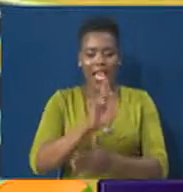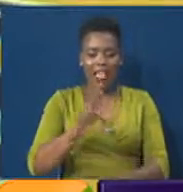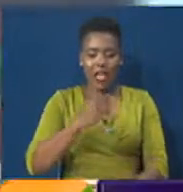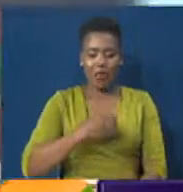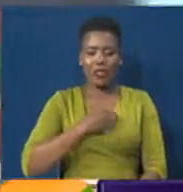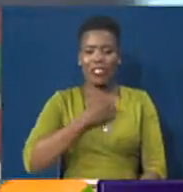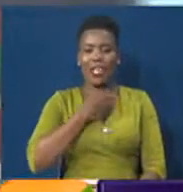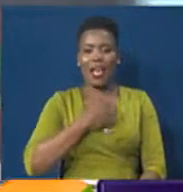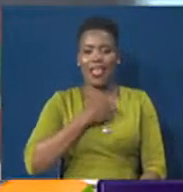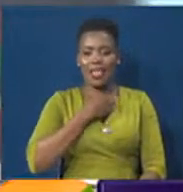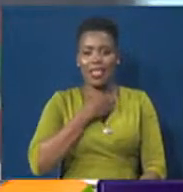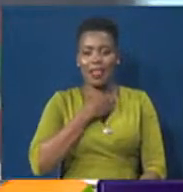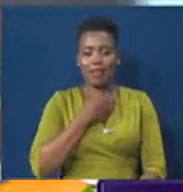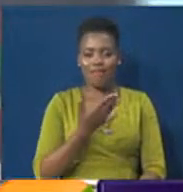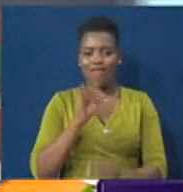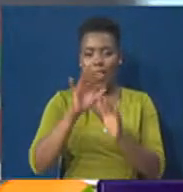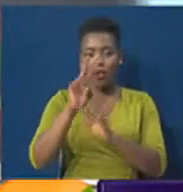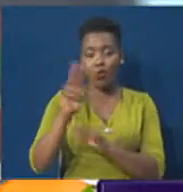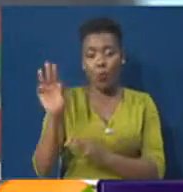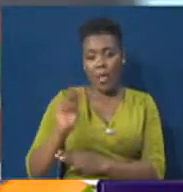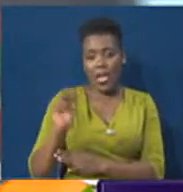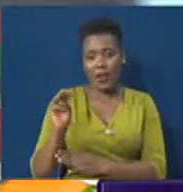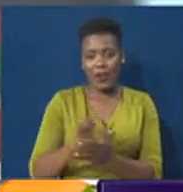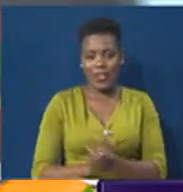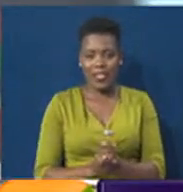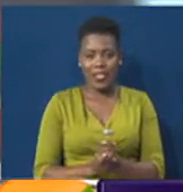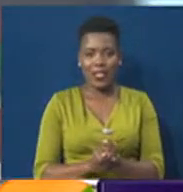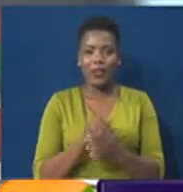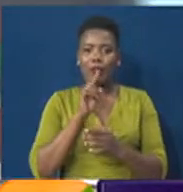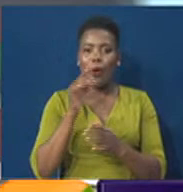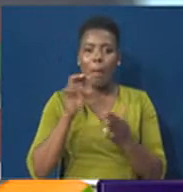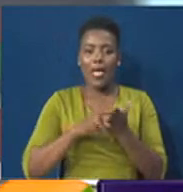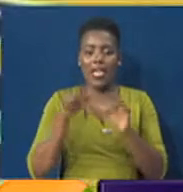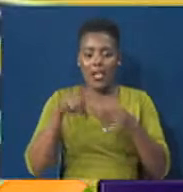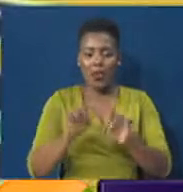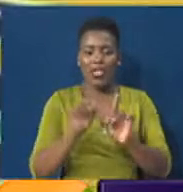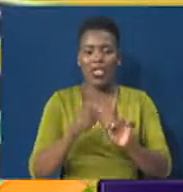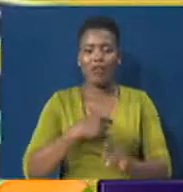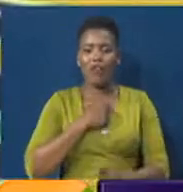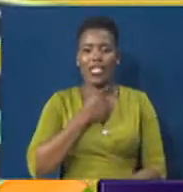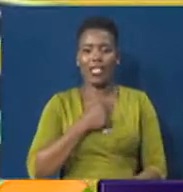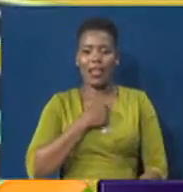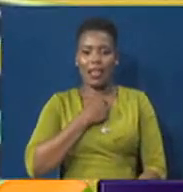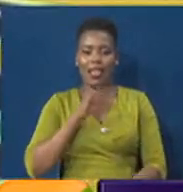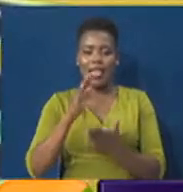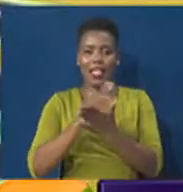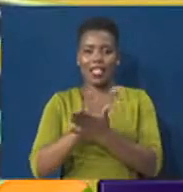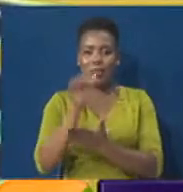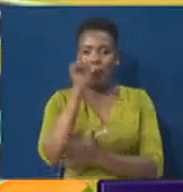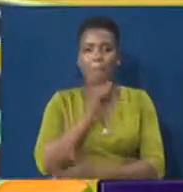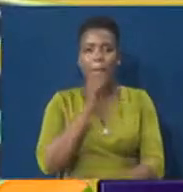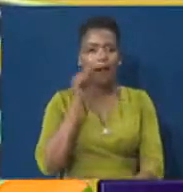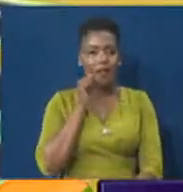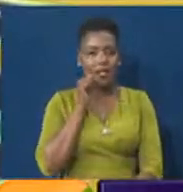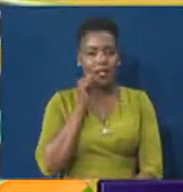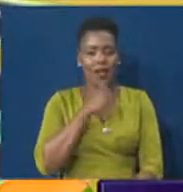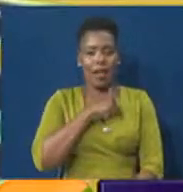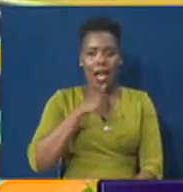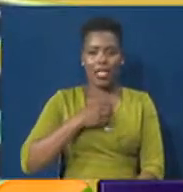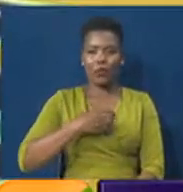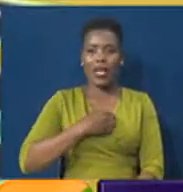na Sam Kituko. Milioni 2. So nyinyi watai kwa sekta ya kibinafsi na sisi